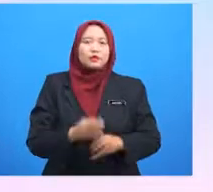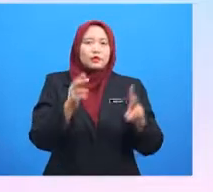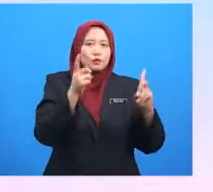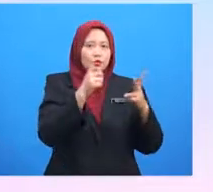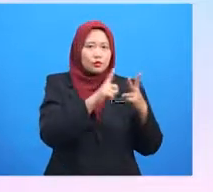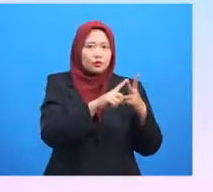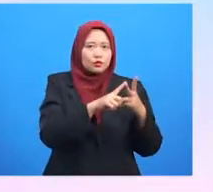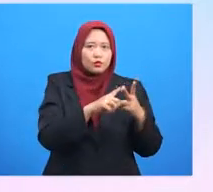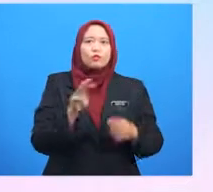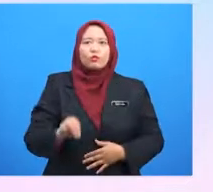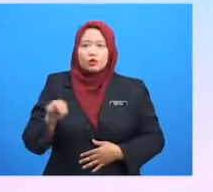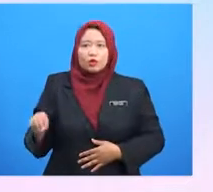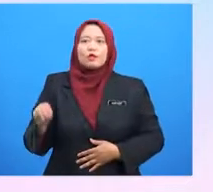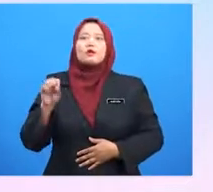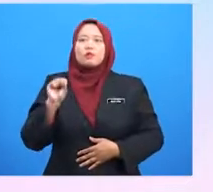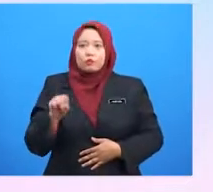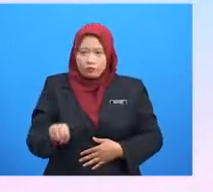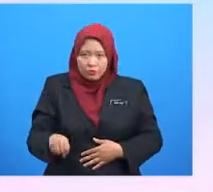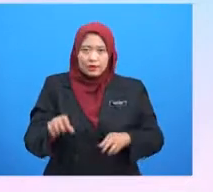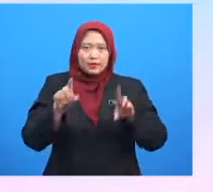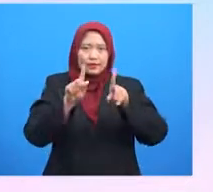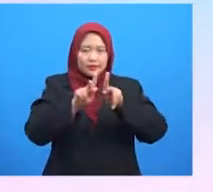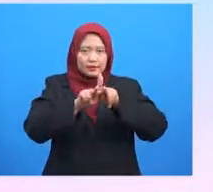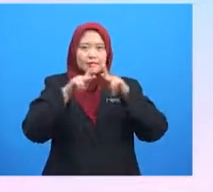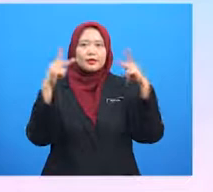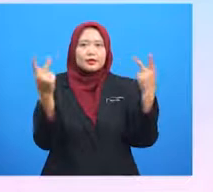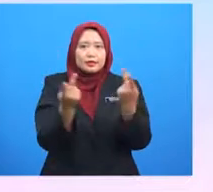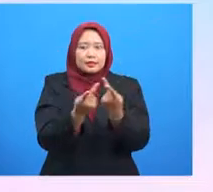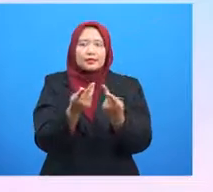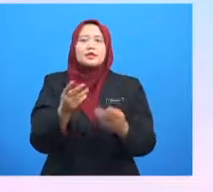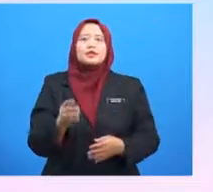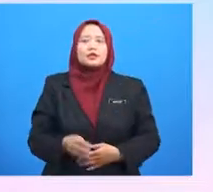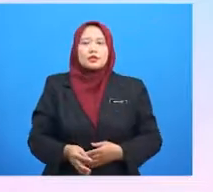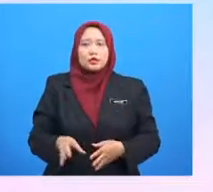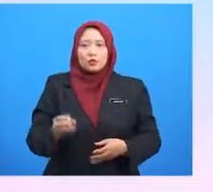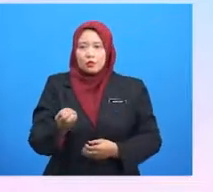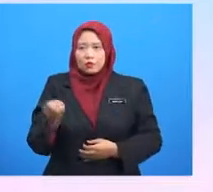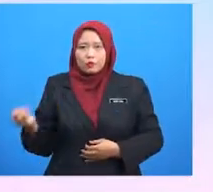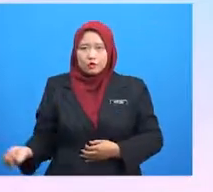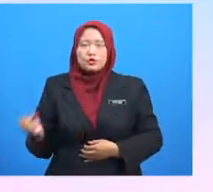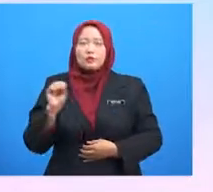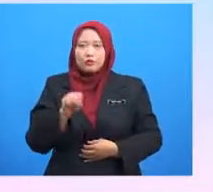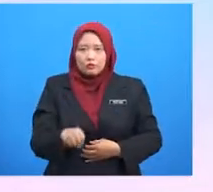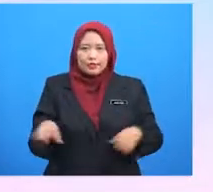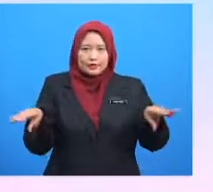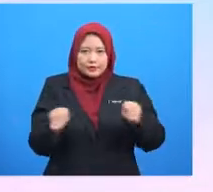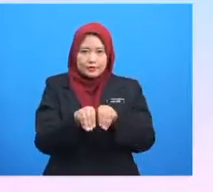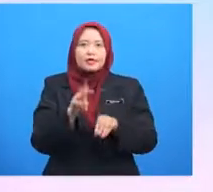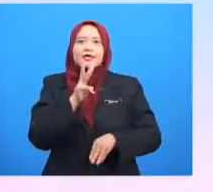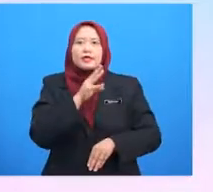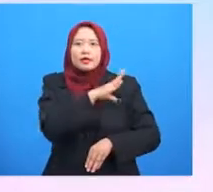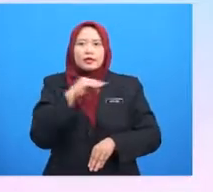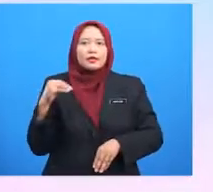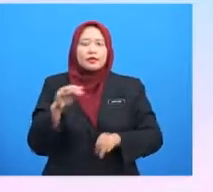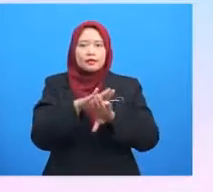Murid boleh mengelas objek yang boleh menyerap air dan tidak boleh menyerap air.